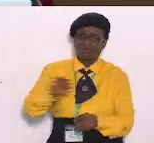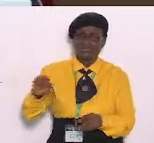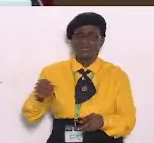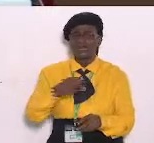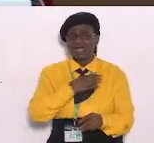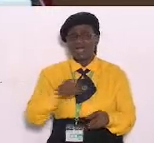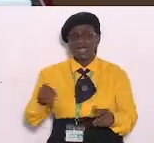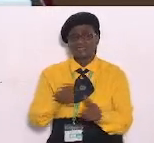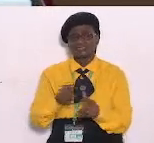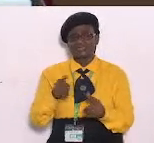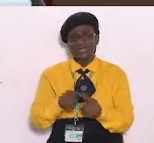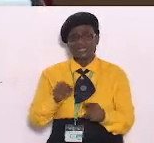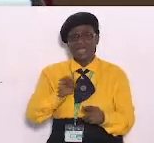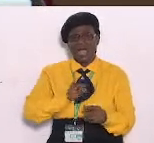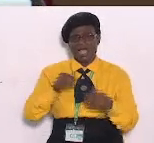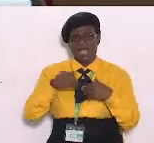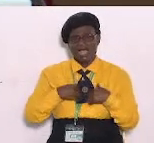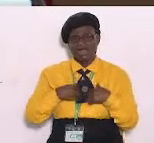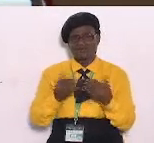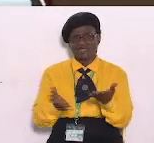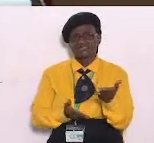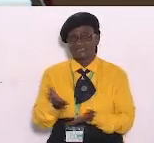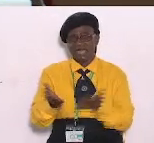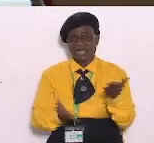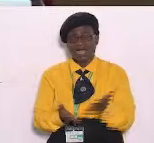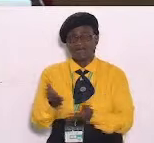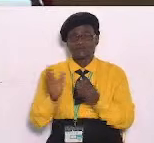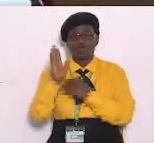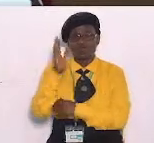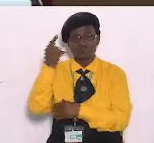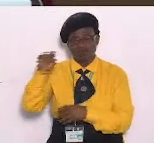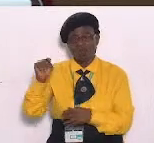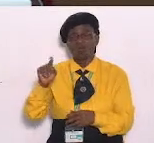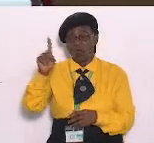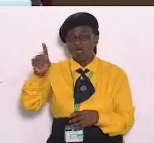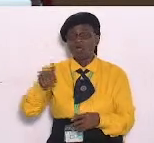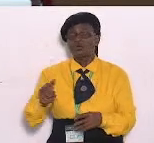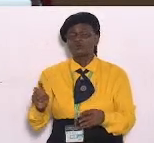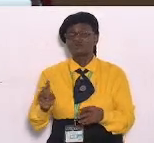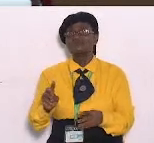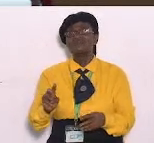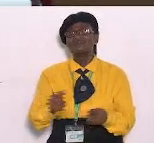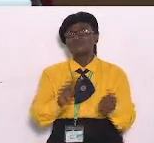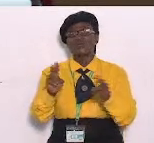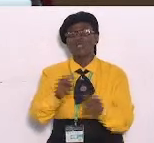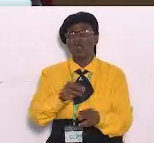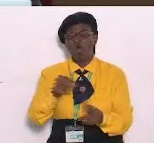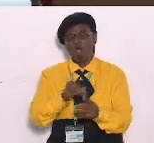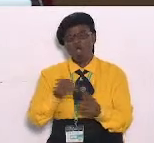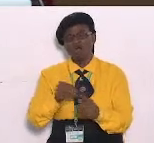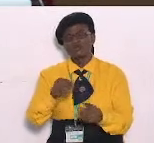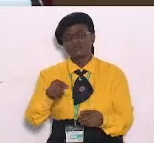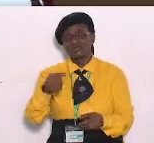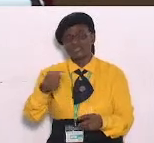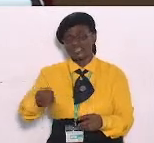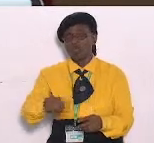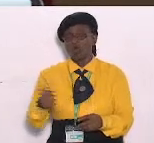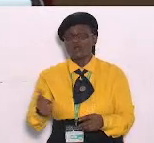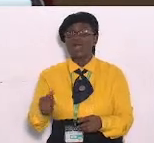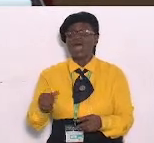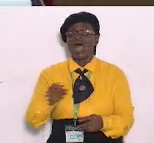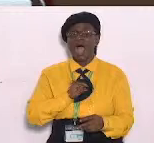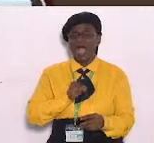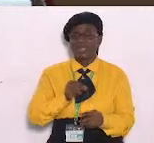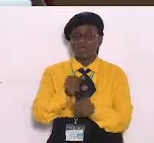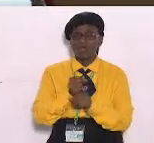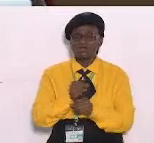forçait et puis comme j'avais servi le gouvernement pendant des